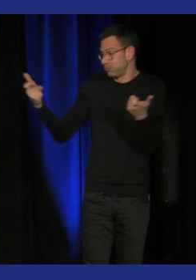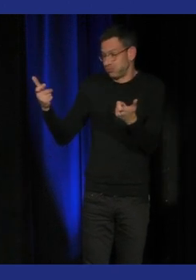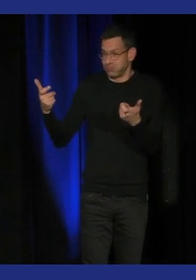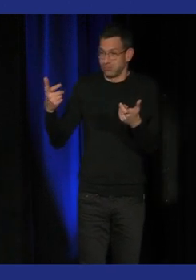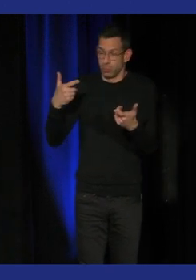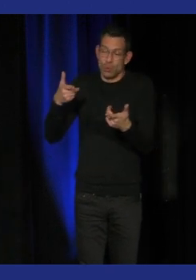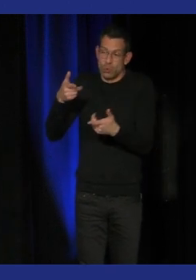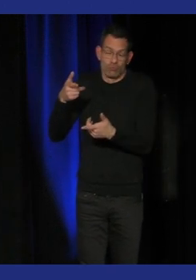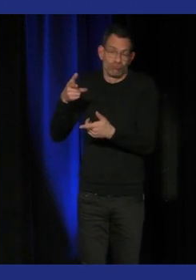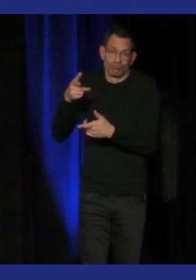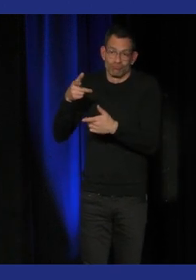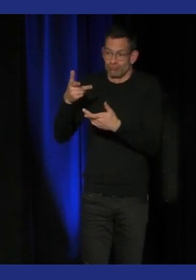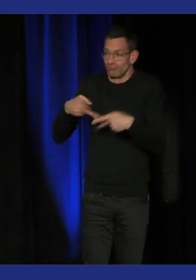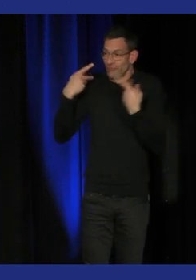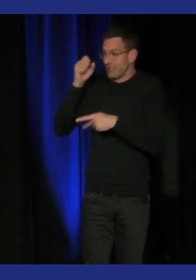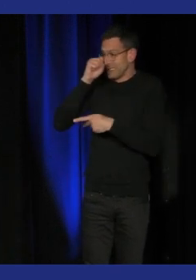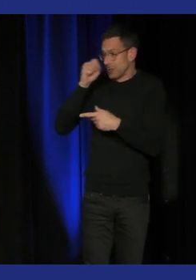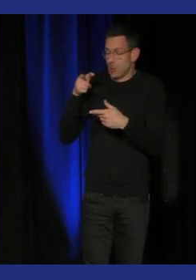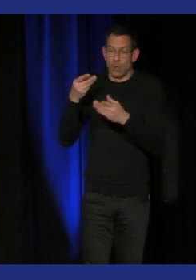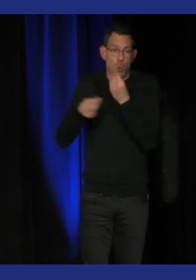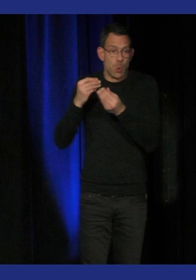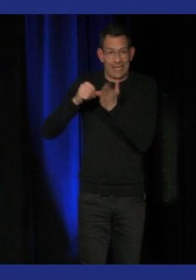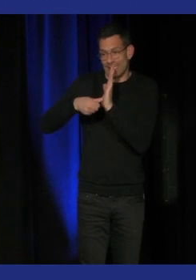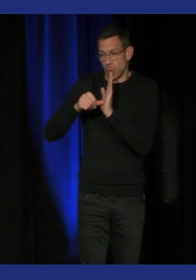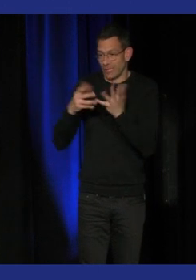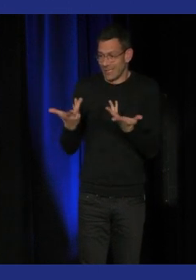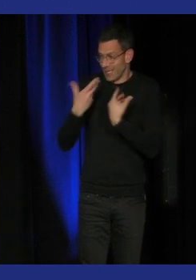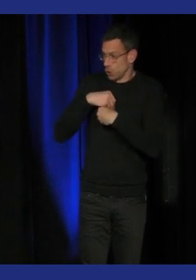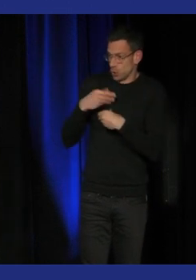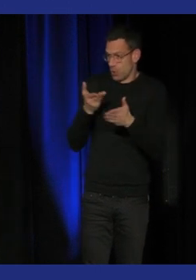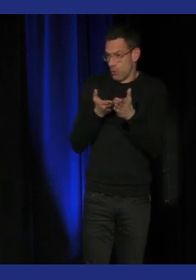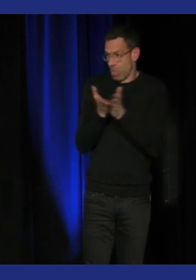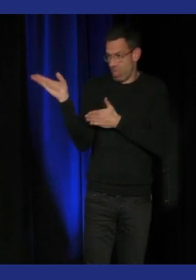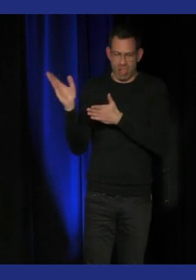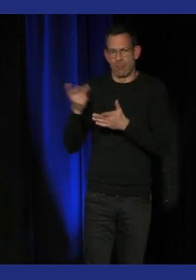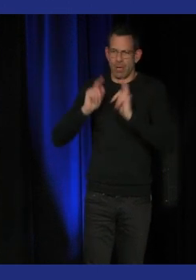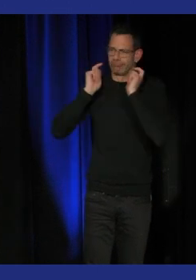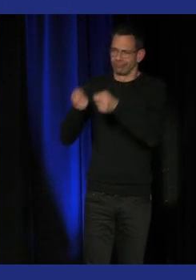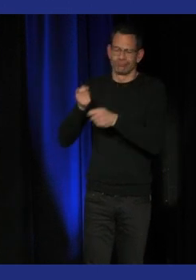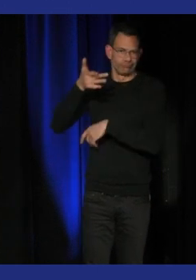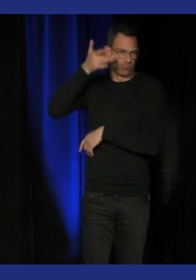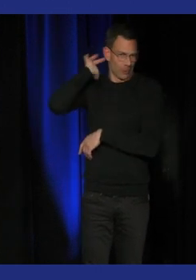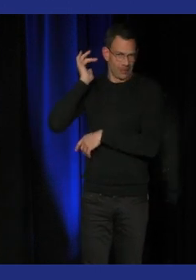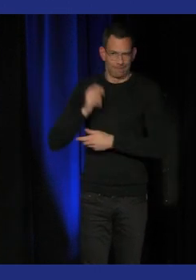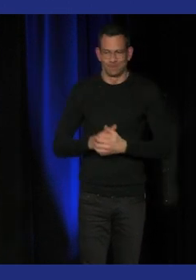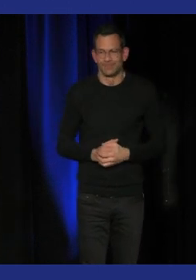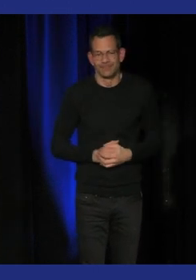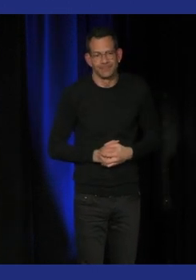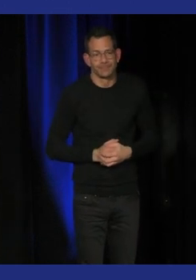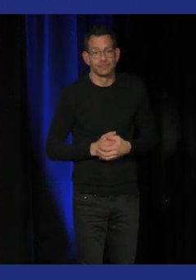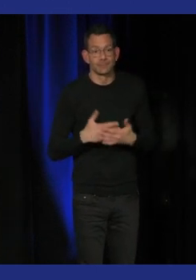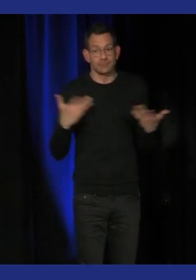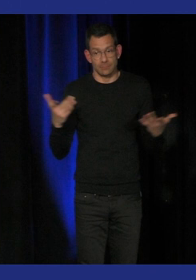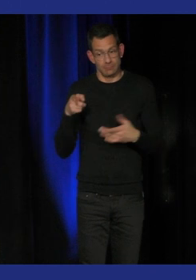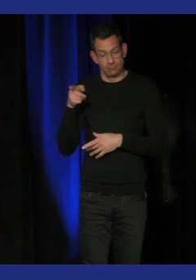avaient une sexualité ou une identité de genre qui dévie des normes dominantes. Et donc, de